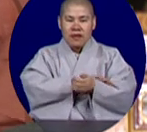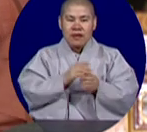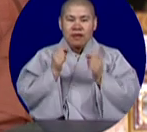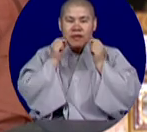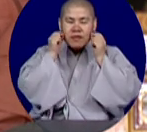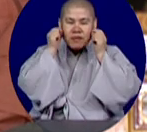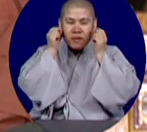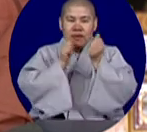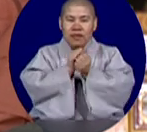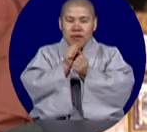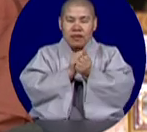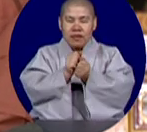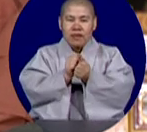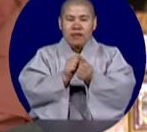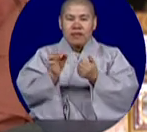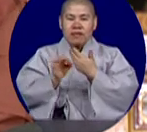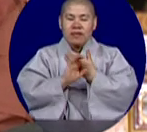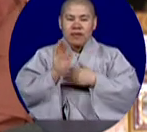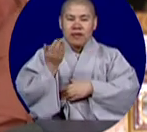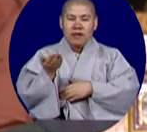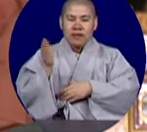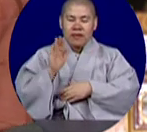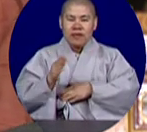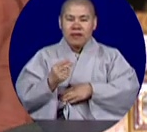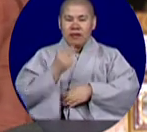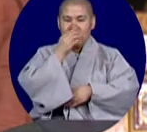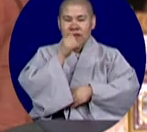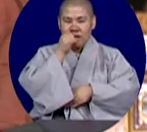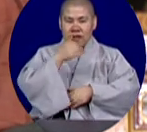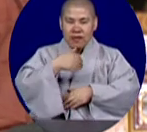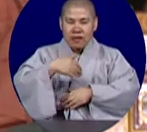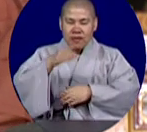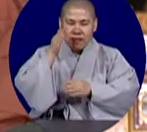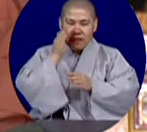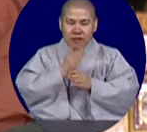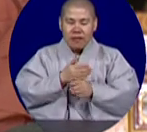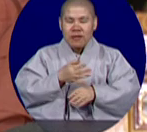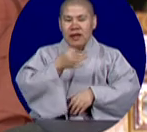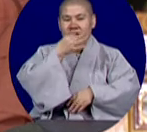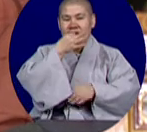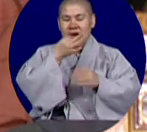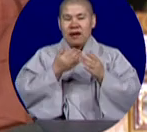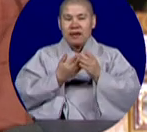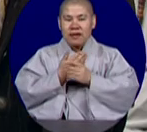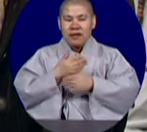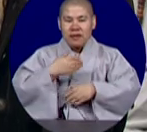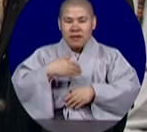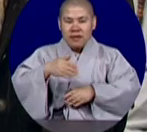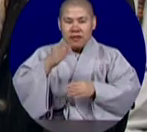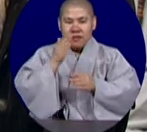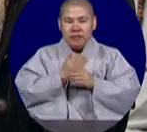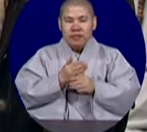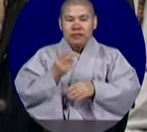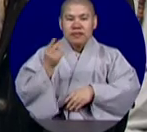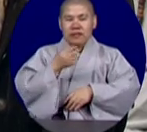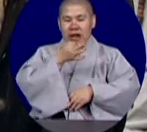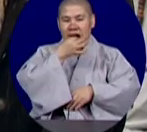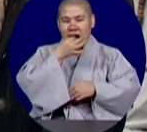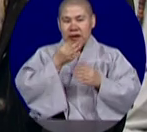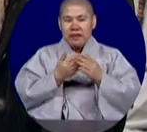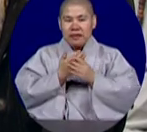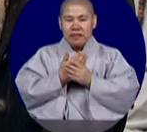되는데, 이 중생이 이게 가다가 또 욕망이 일어나고, 가다가 욕망이